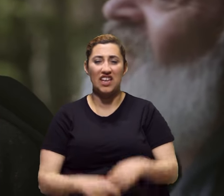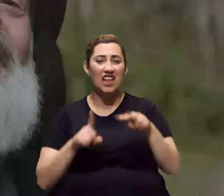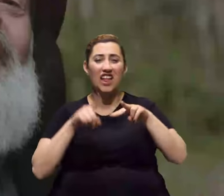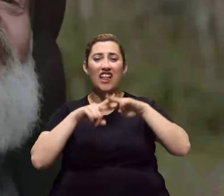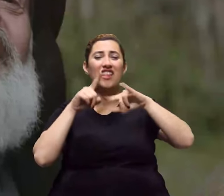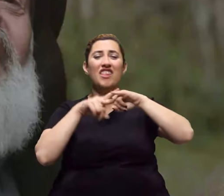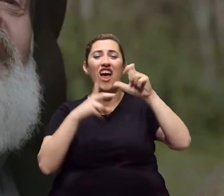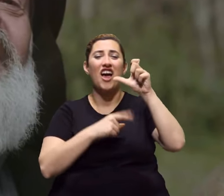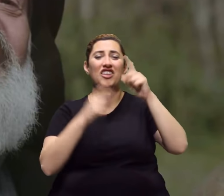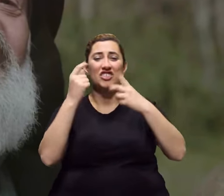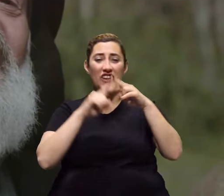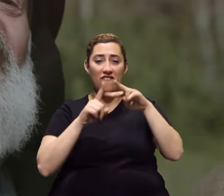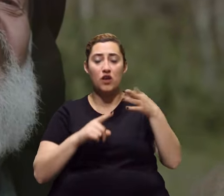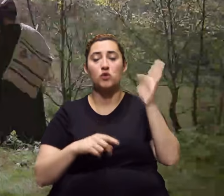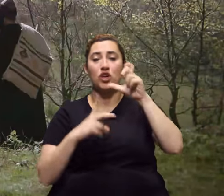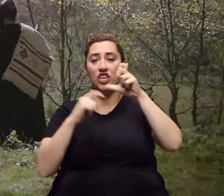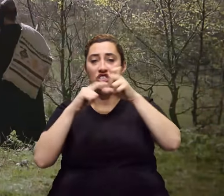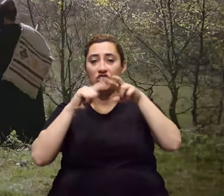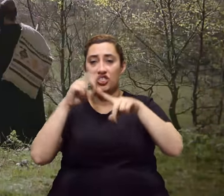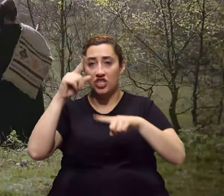Nahçıvan'a, oradan Şeki'ye,